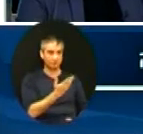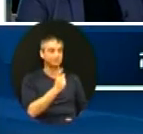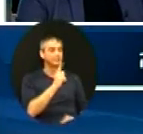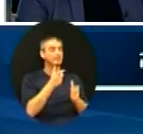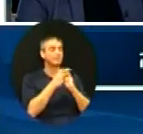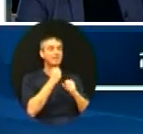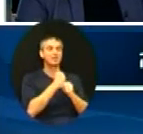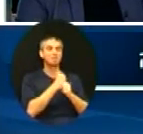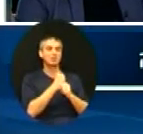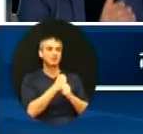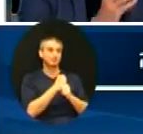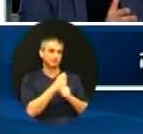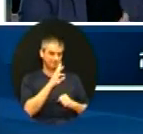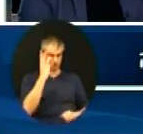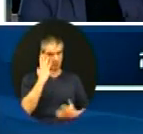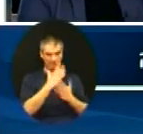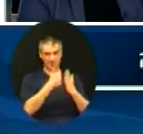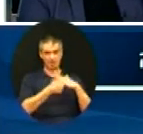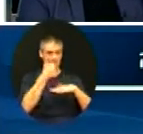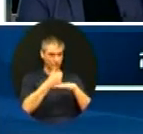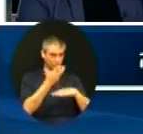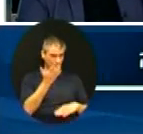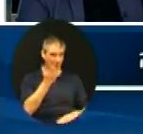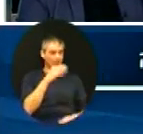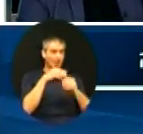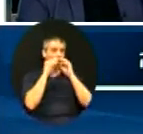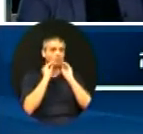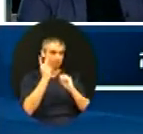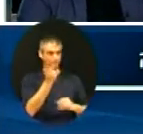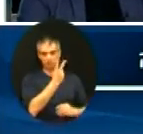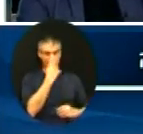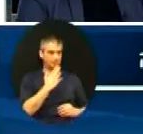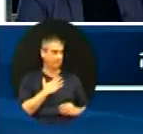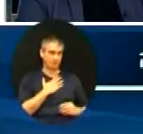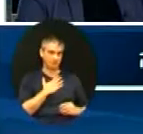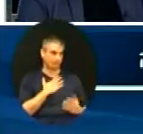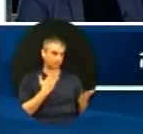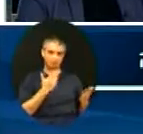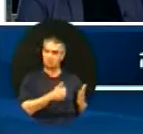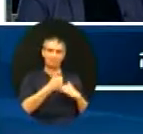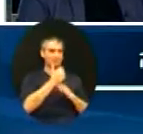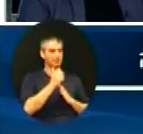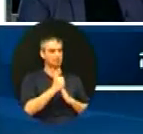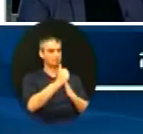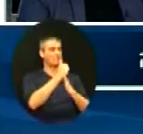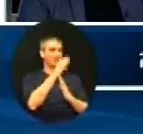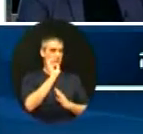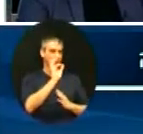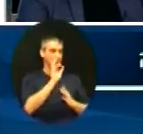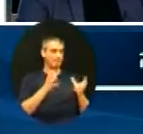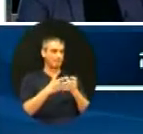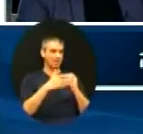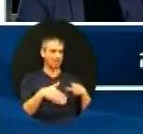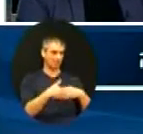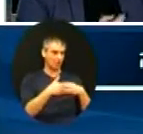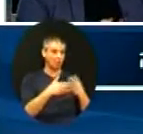של מפלגת העבודה, אני חושב, ושלי כבר עמדה בראשה, וגם אמיר פרץ, ששני בעיניי מנהיגים מובילים של, של